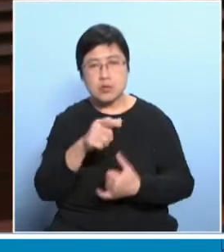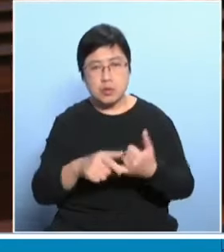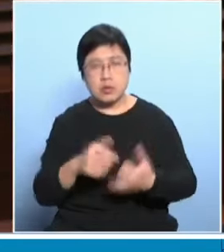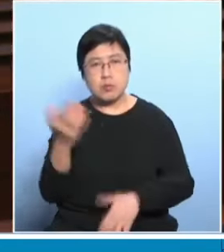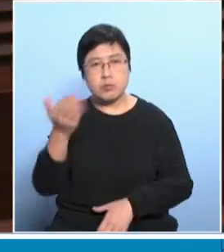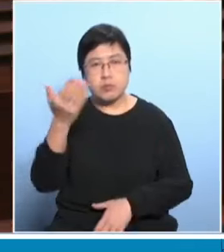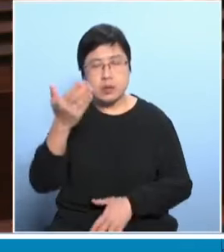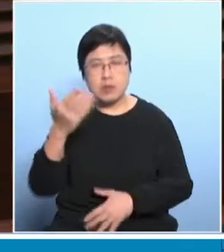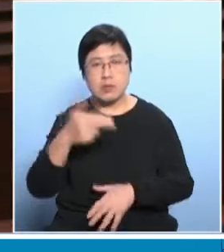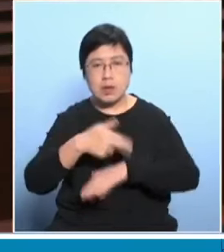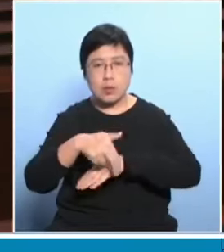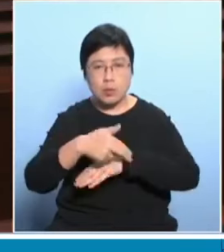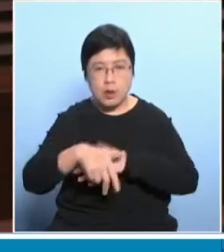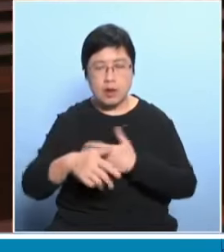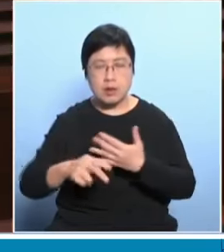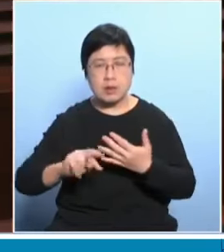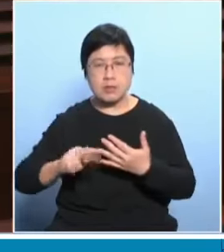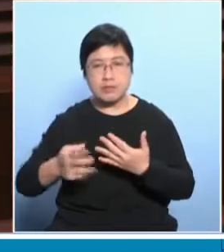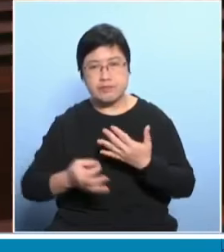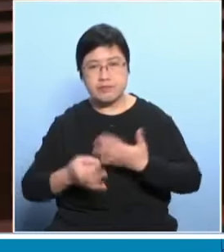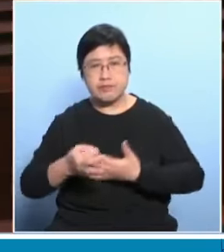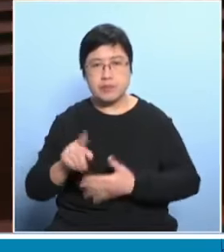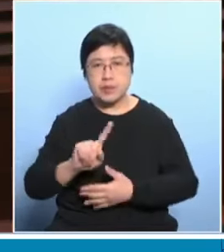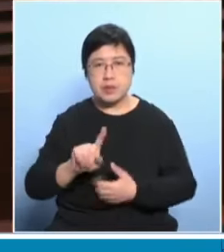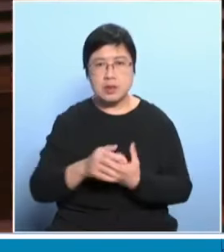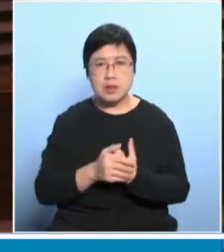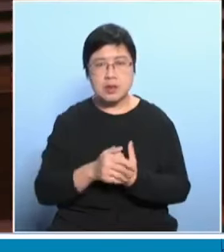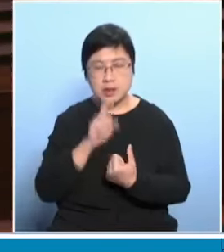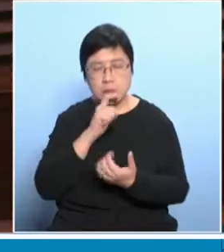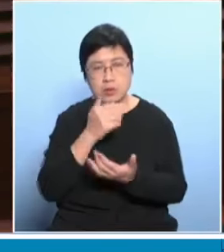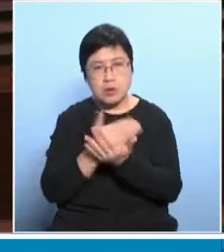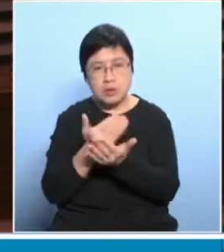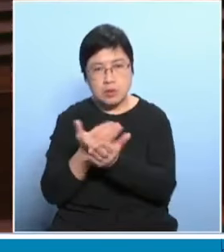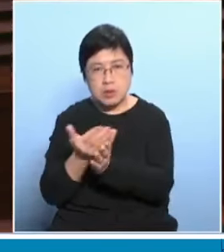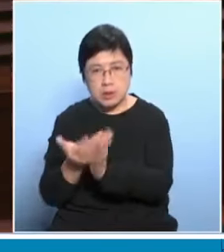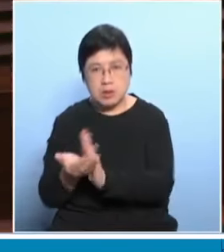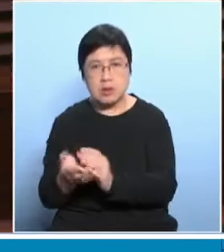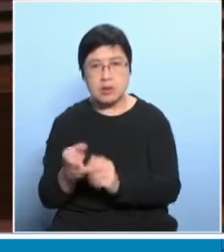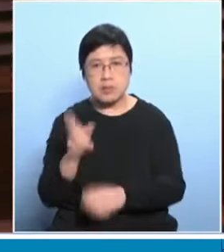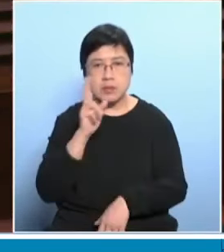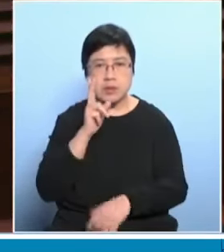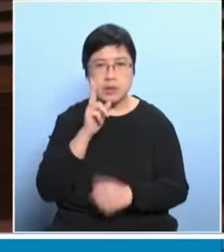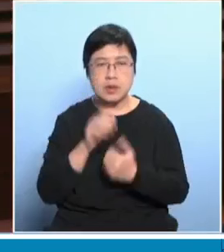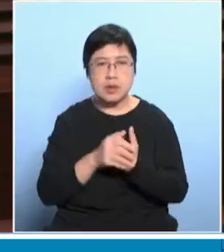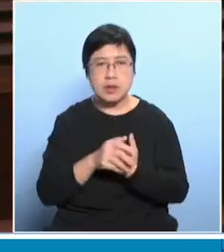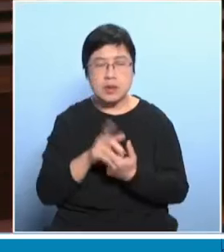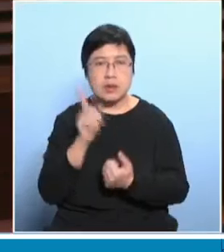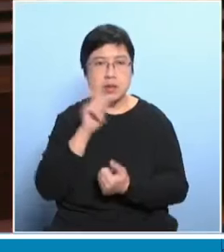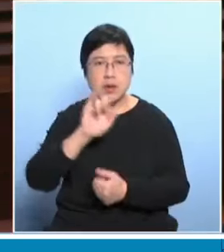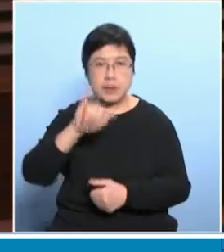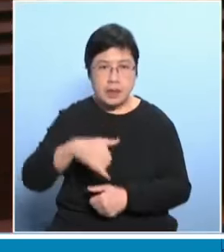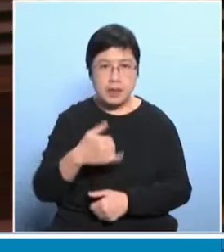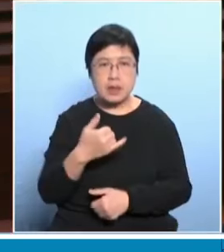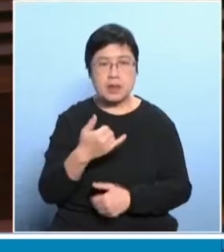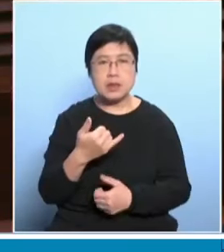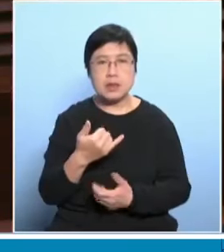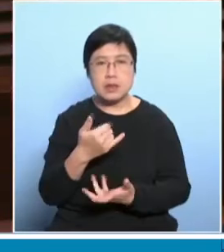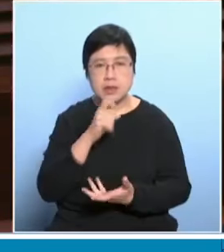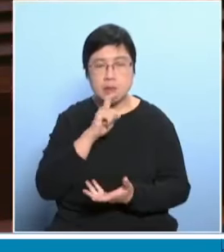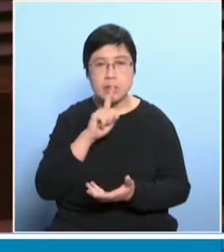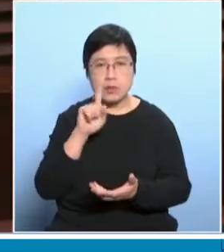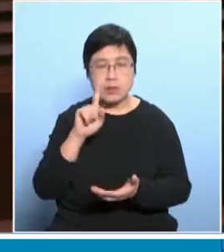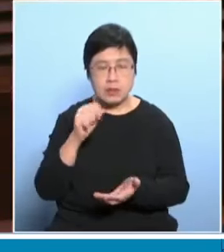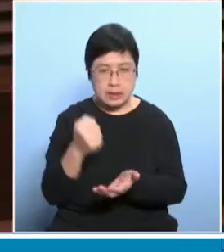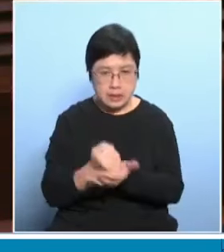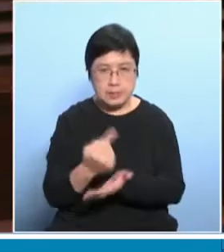劃。咁個人遊嘅計劃當然包括咗即係而家我哋都幾種噶啦，即係有啲係一周一行，有啲係一千